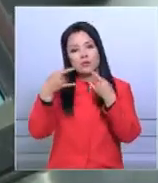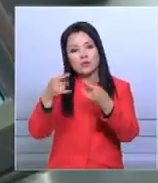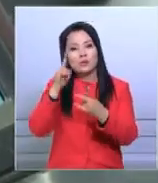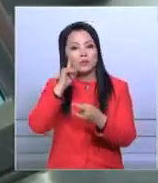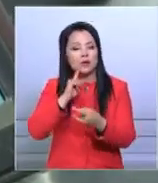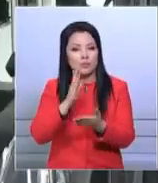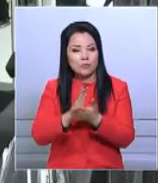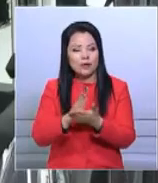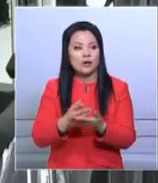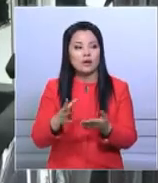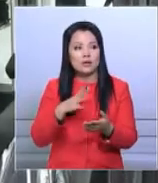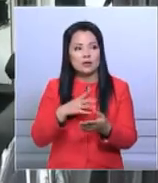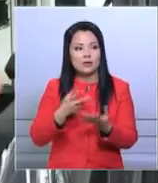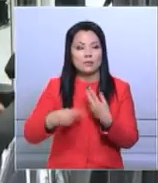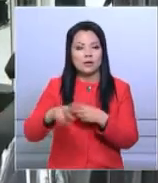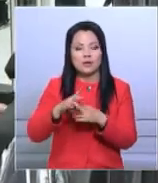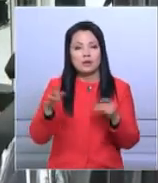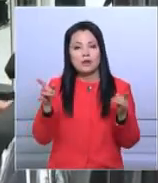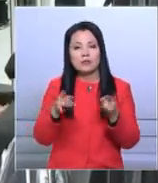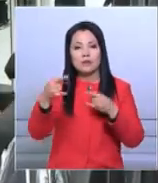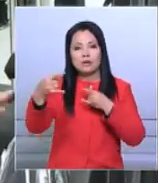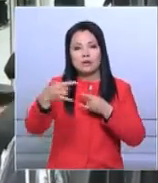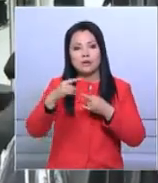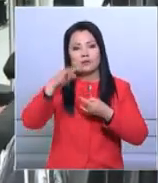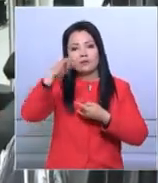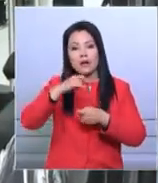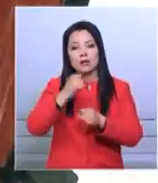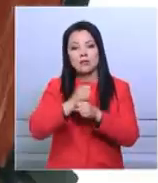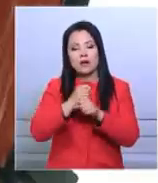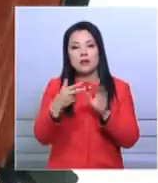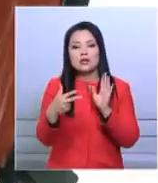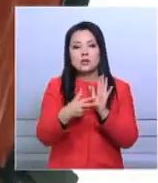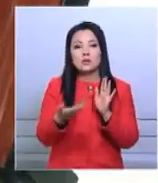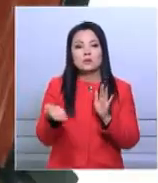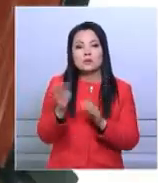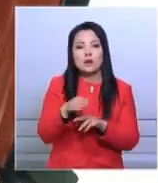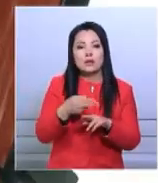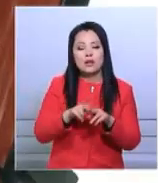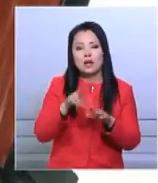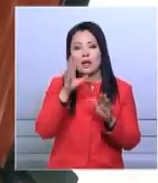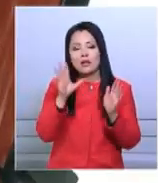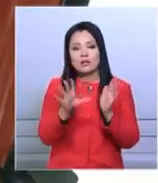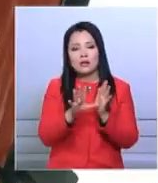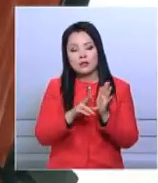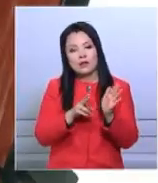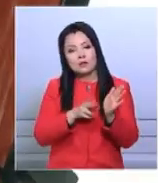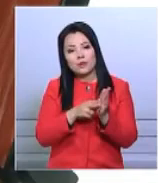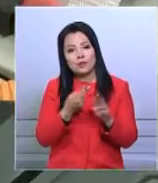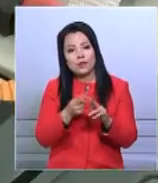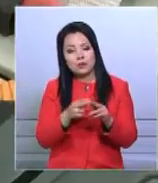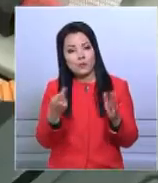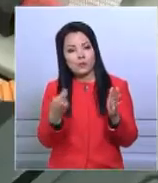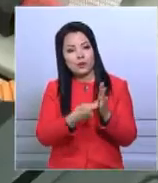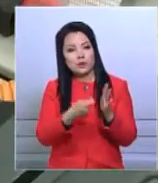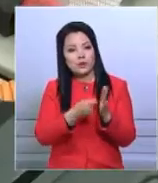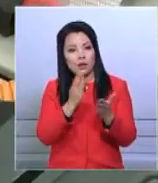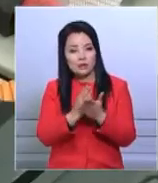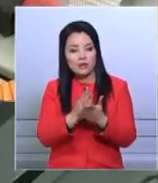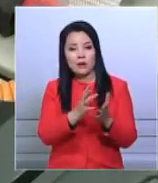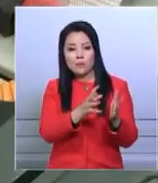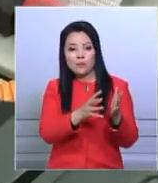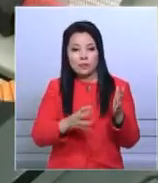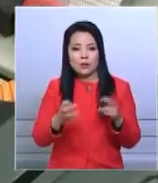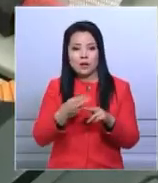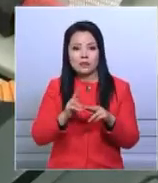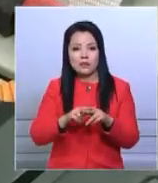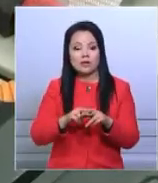бар. Айналасына 8 бірдей күн көзінен қуат алатын қондырғы орнатылған. Олар батареяны қуаттайды. Көлік сол тоқтың күшімен жүреді. Ал